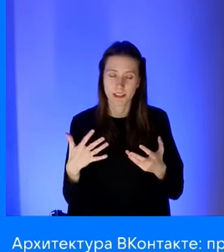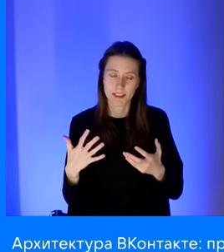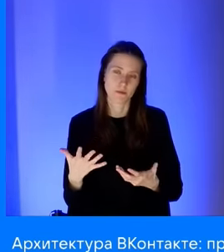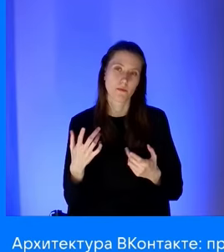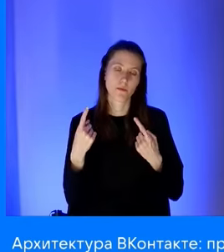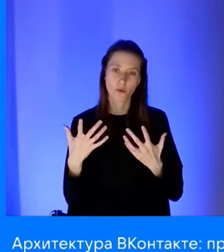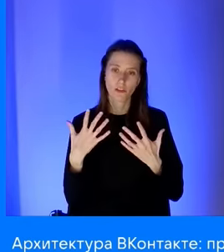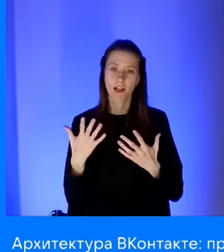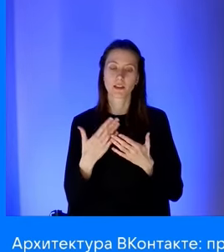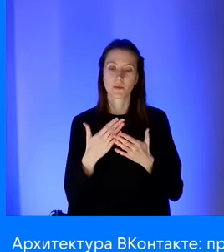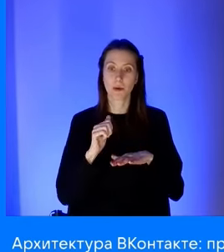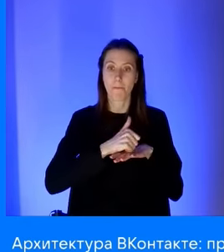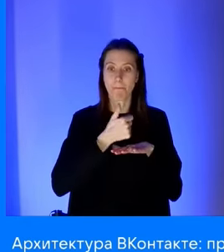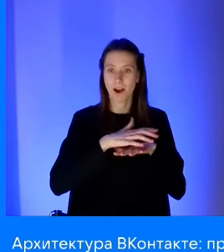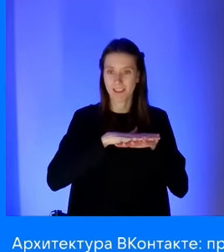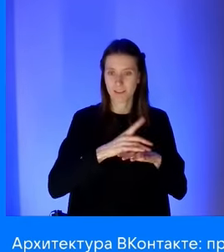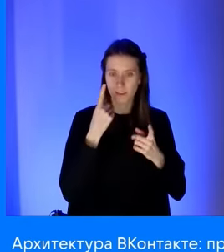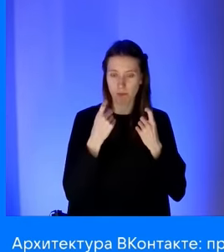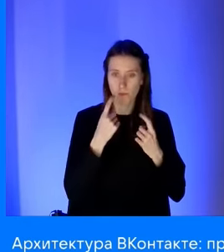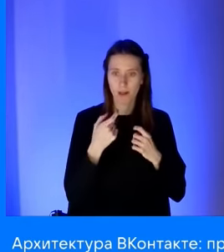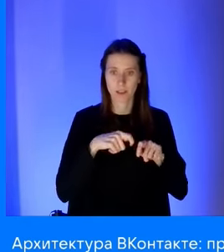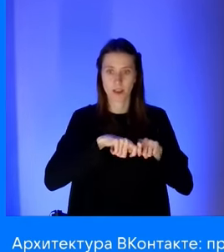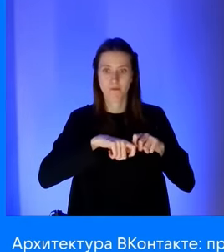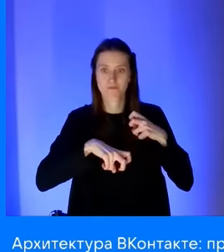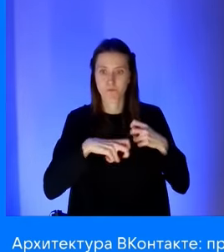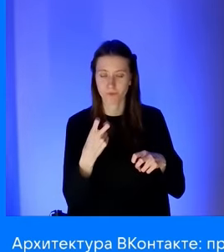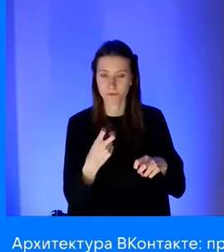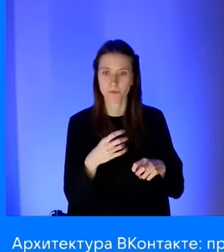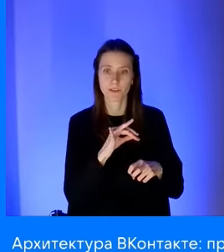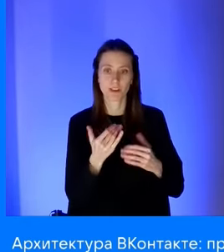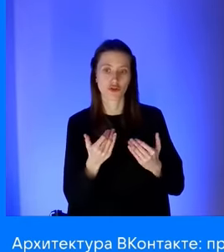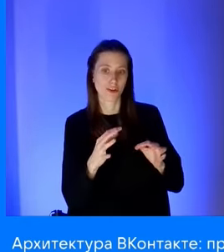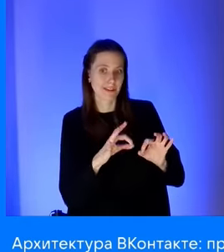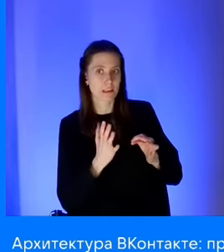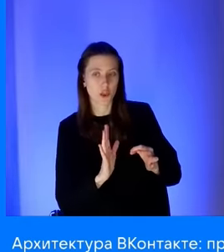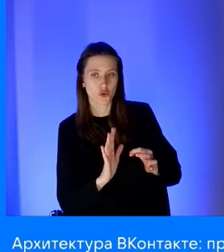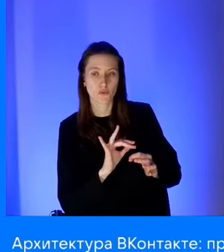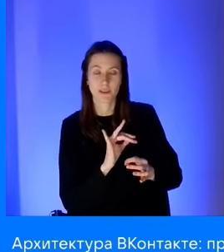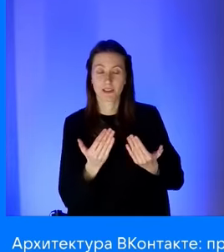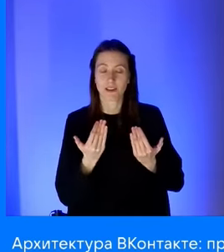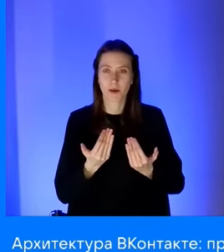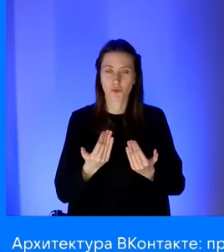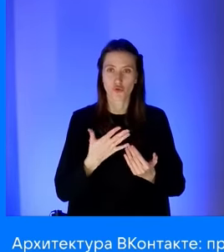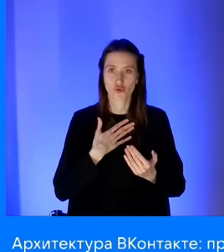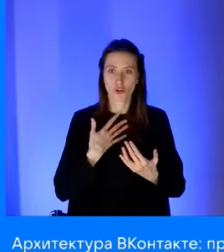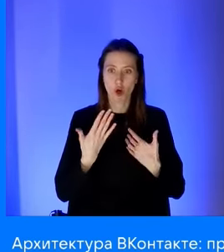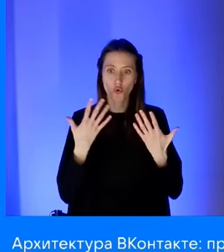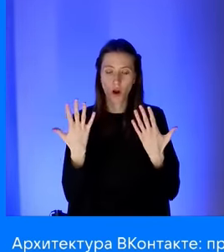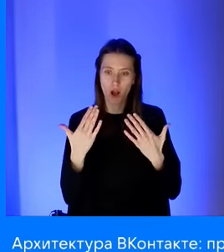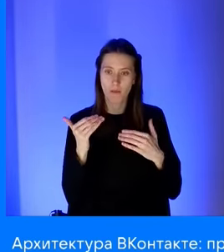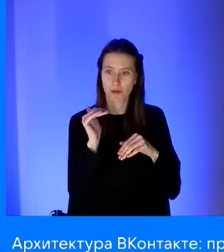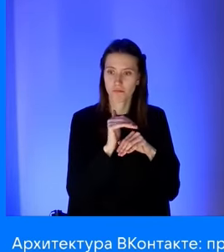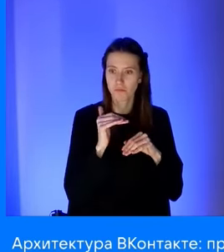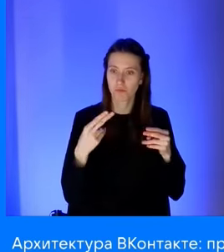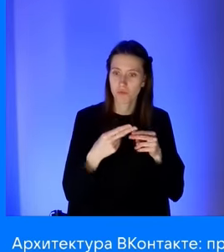мастер у нас выходит из строя мастер у нас недоступен и В текущей схеме нам нужно ручное вмешательство чтобы админ